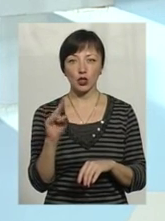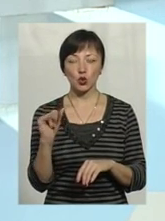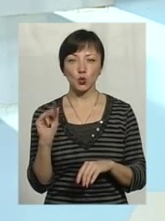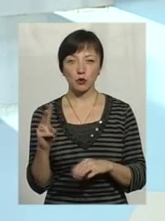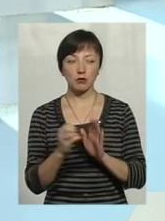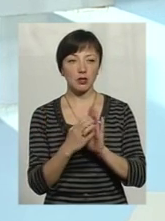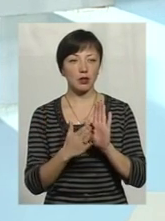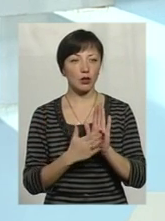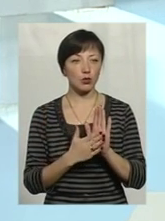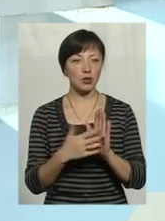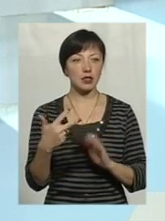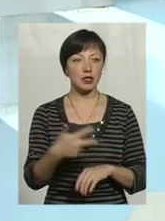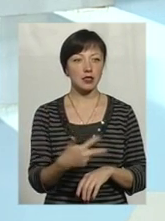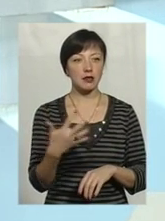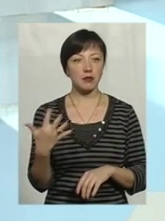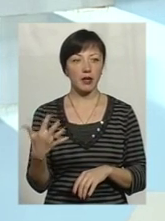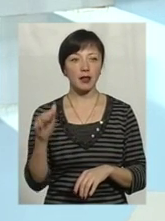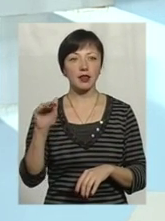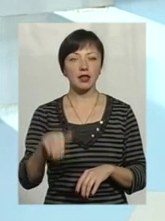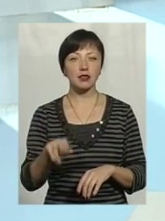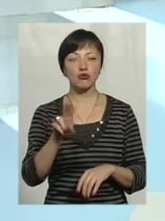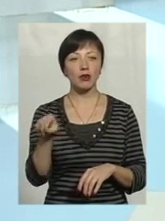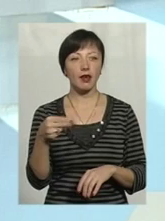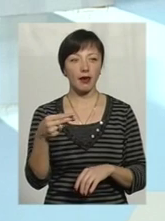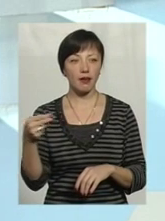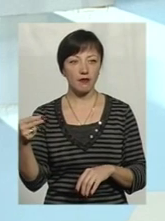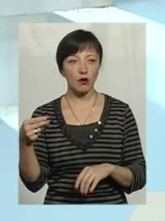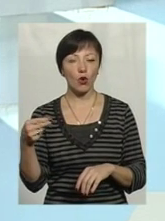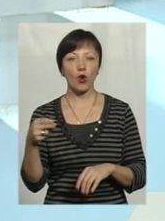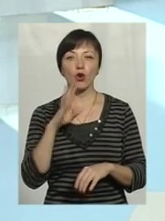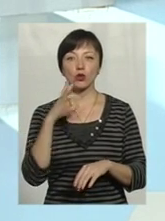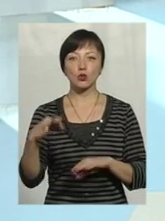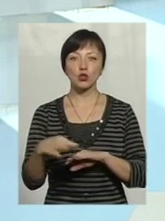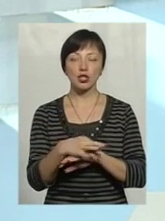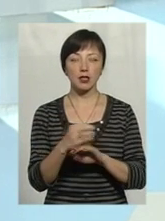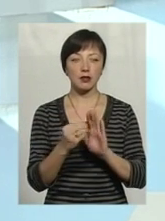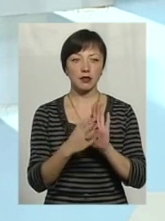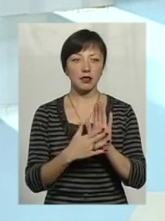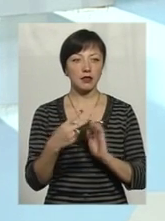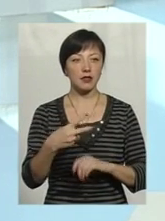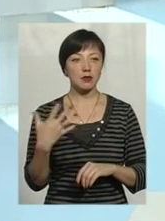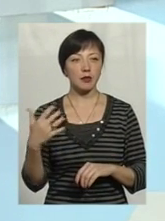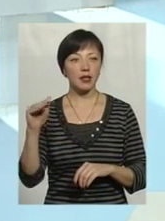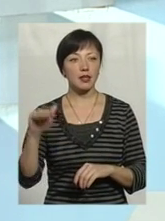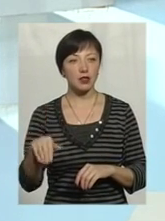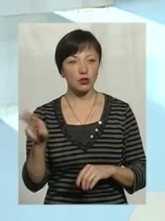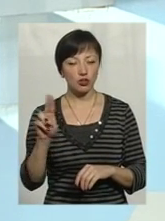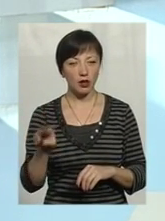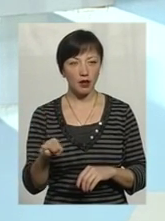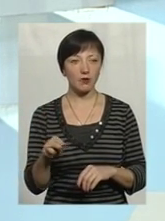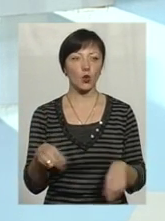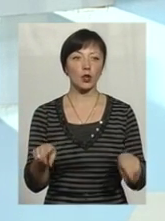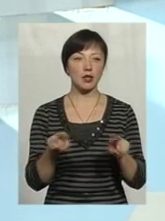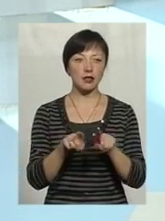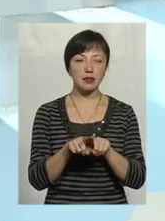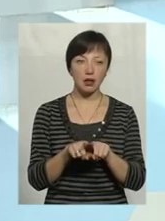декларує 35 тисяч євро, дружина цивільна декларує 25 тисяч євро, і так